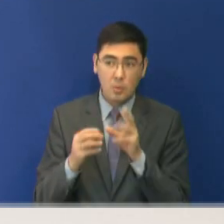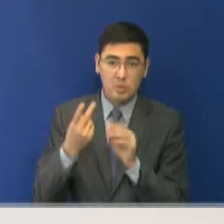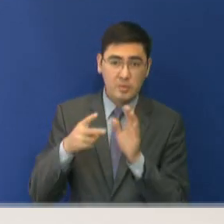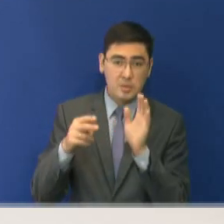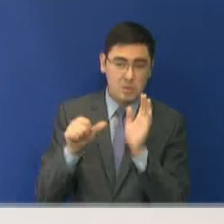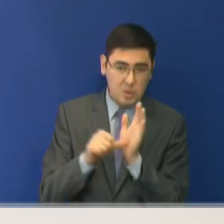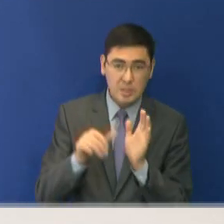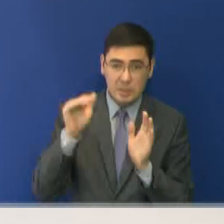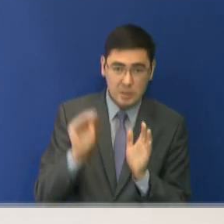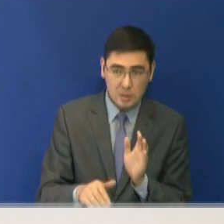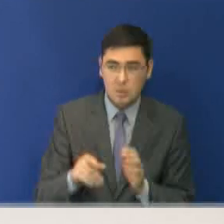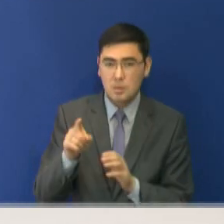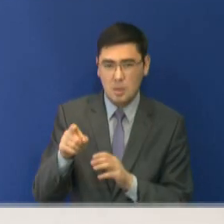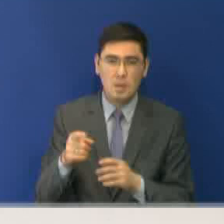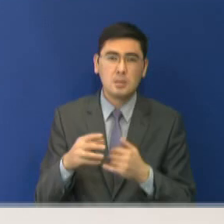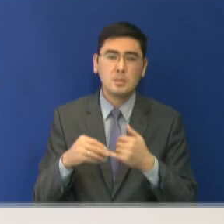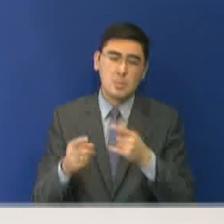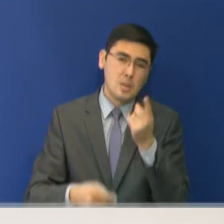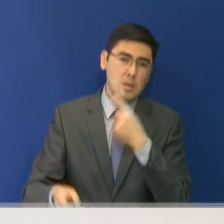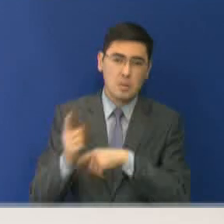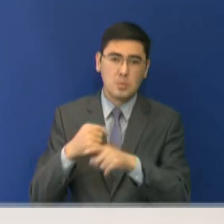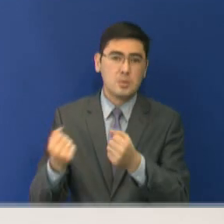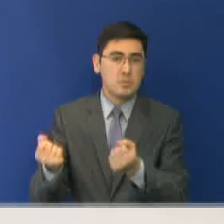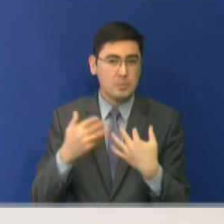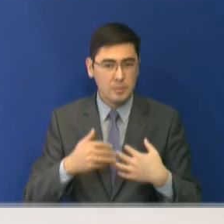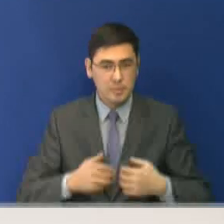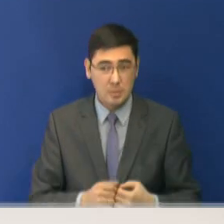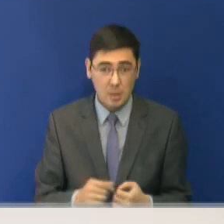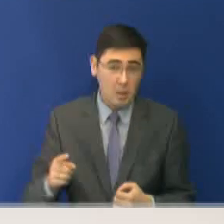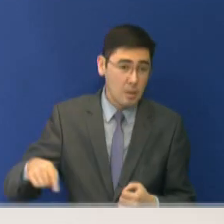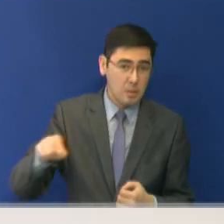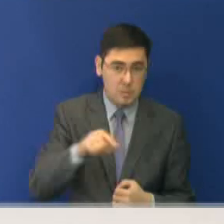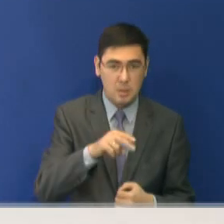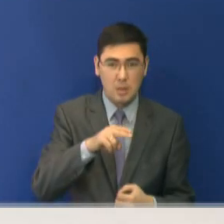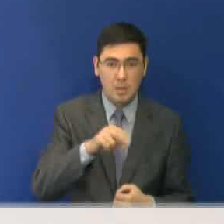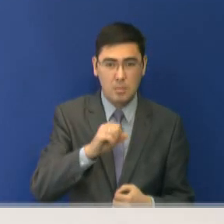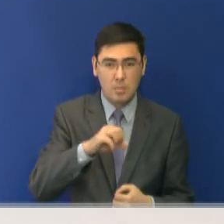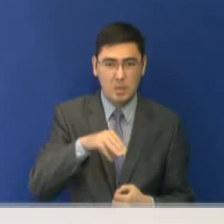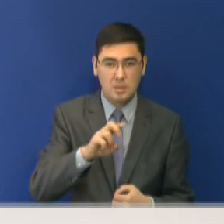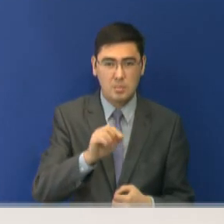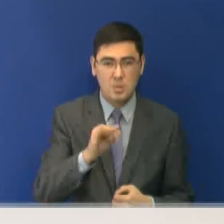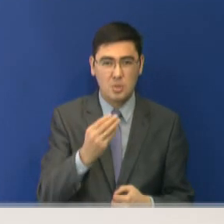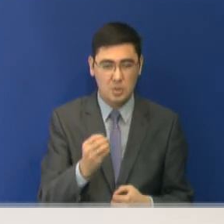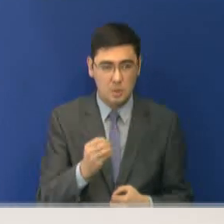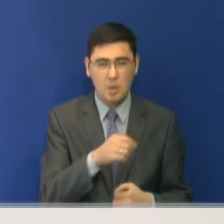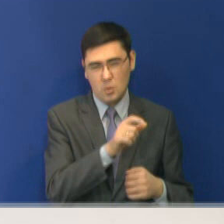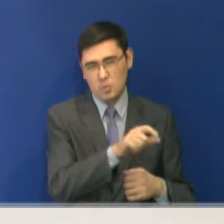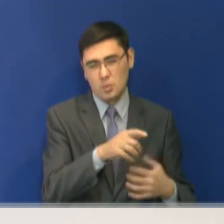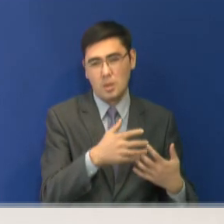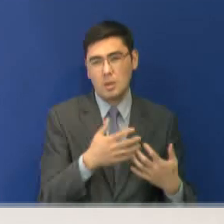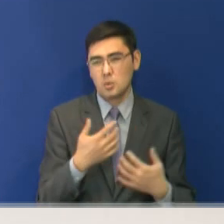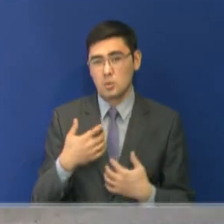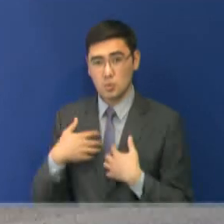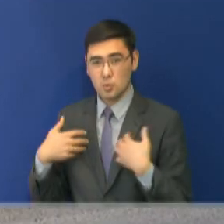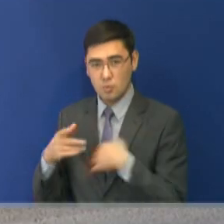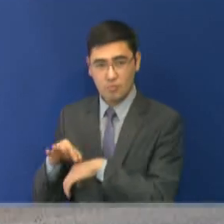тысяч гектаров земельных участков для сельскохозяйственных целей. Все они являются пастбищными угодьями. Думаю, что эта работа будет